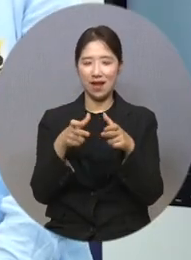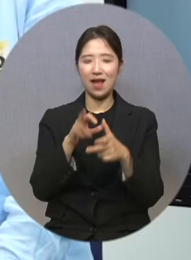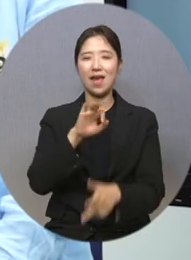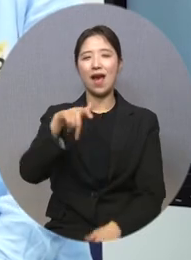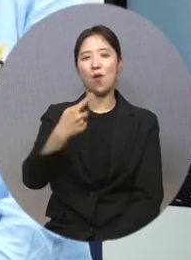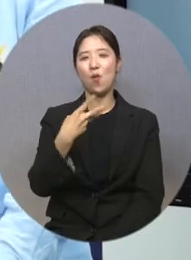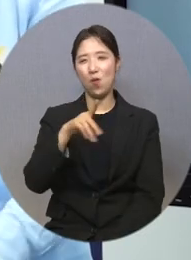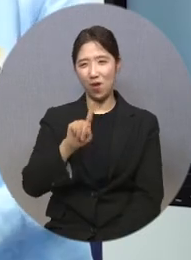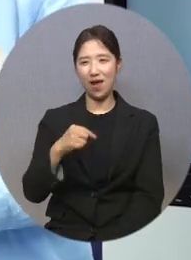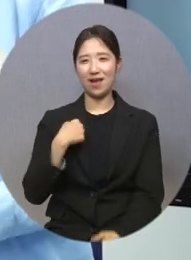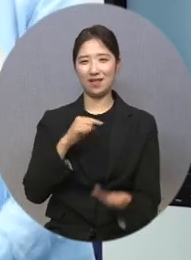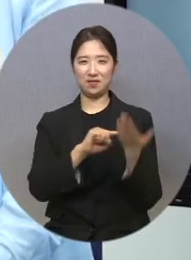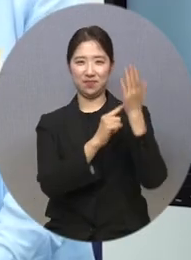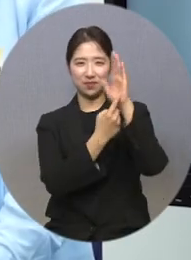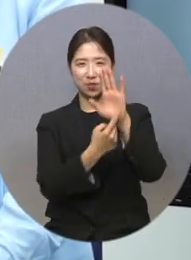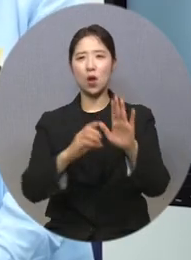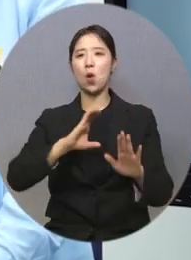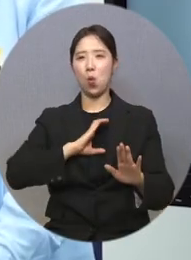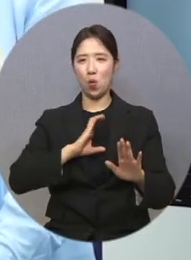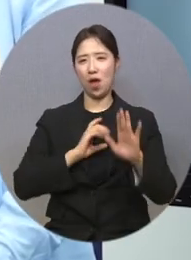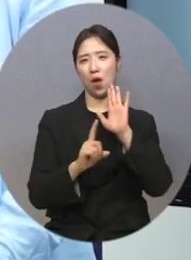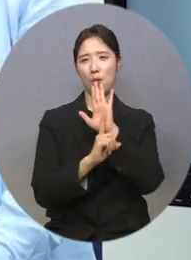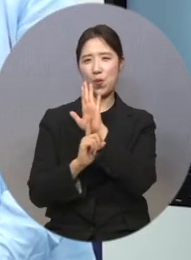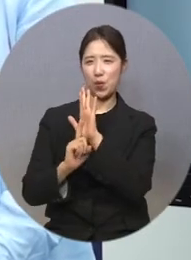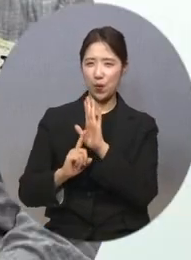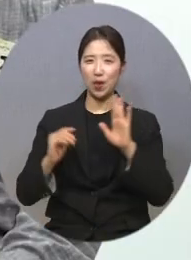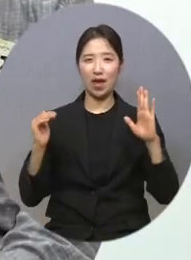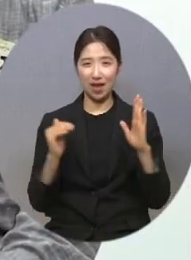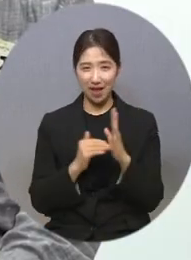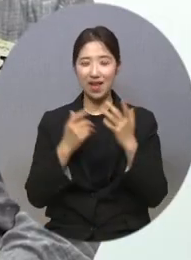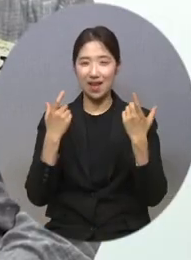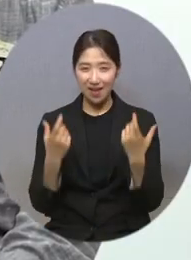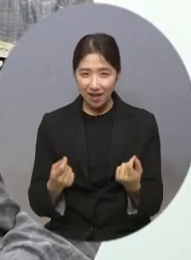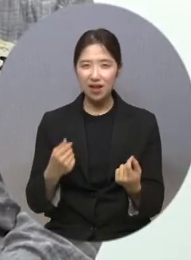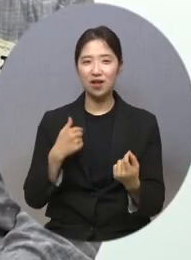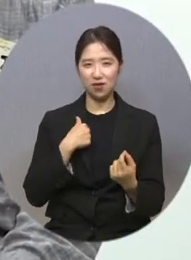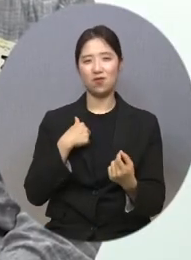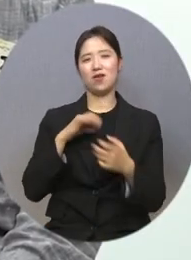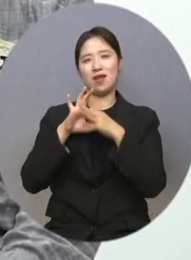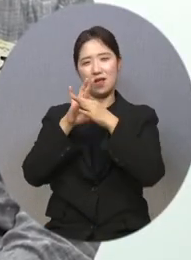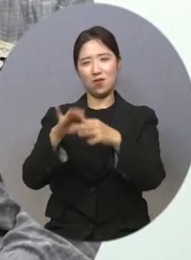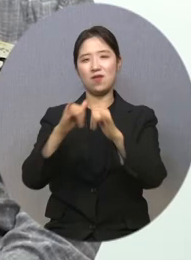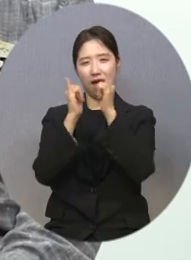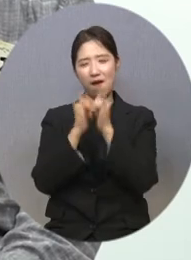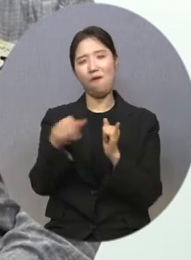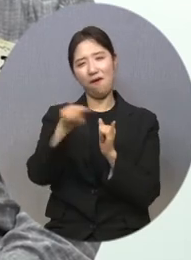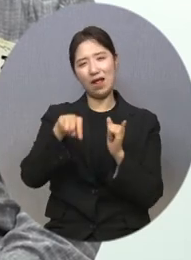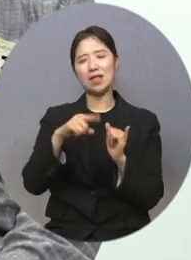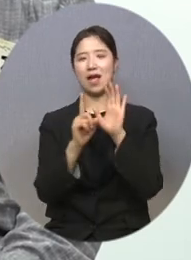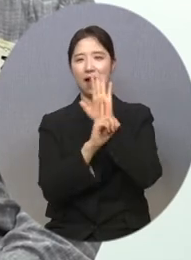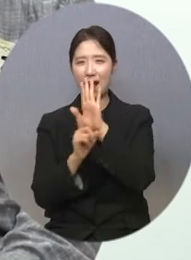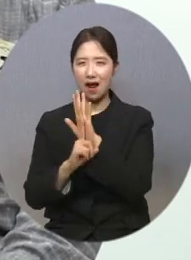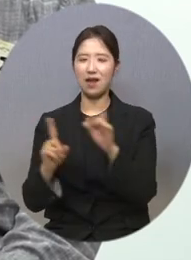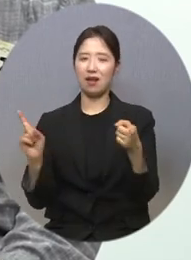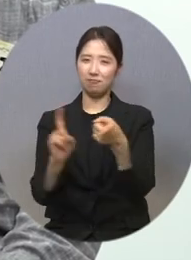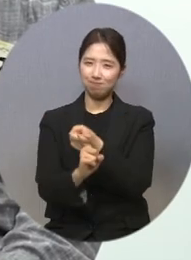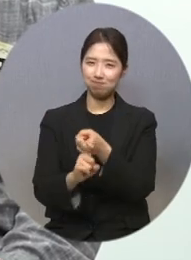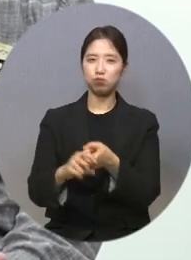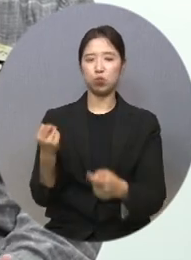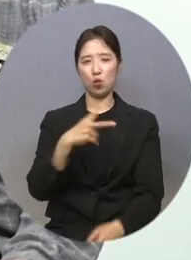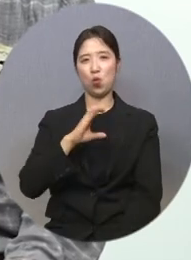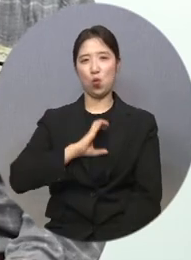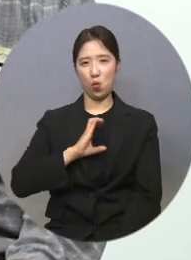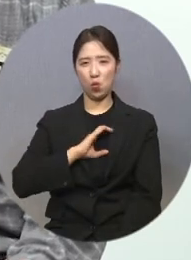이게 코다가 알려진 것처럼 계속해서 저희가 서희를 좀 더 알리고 또 연대하고 또 아직도